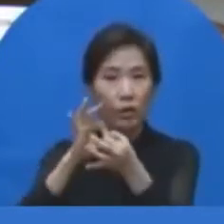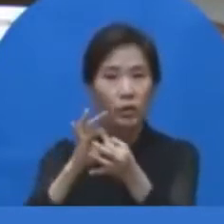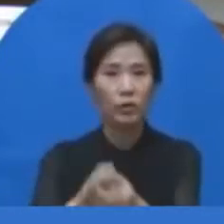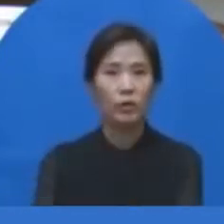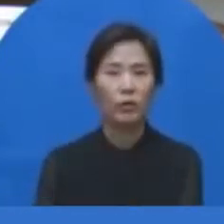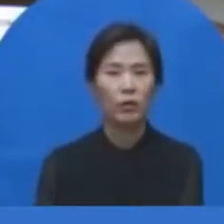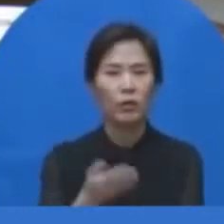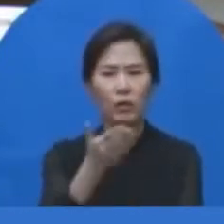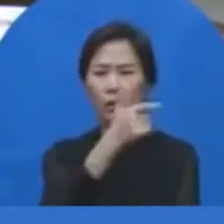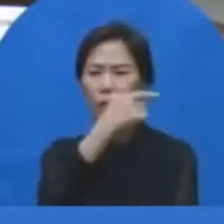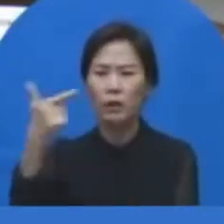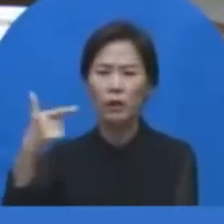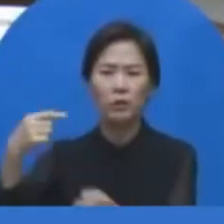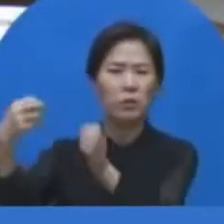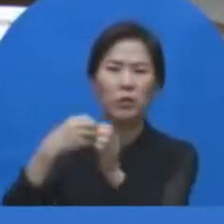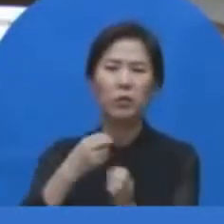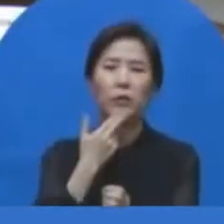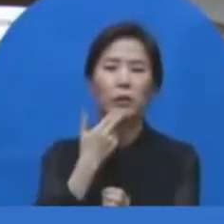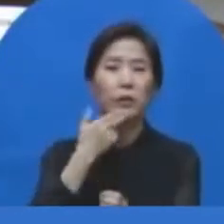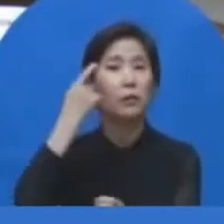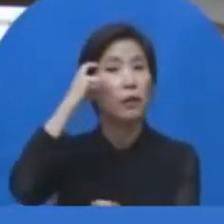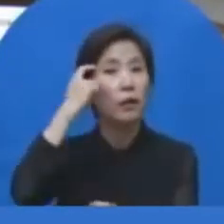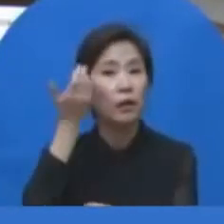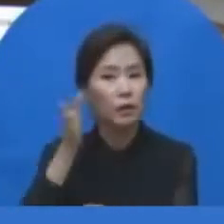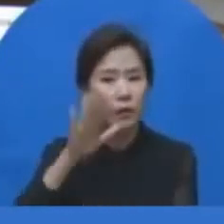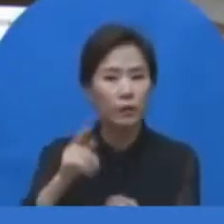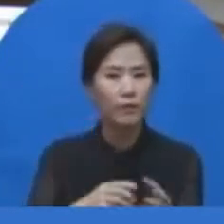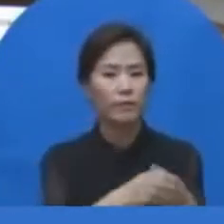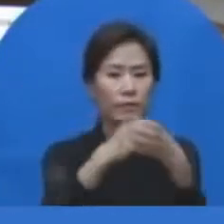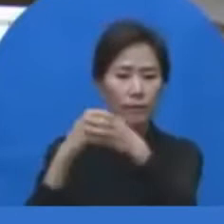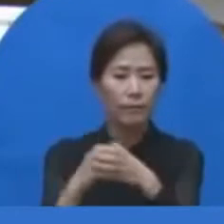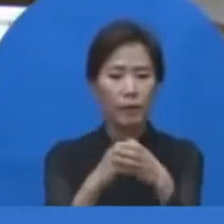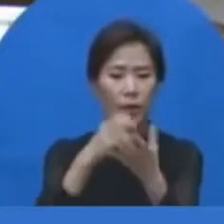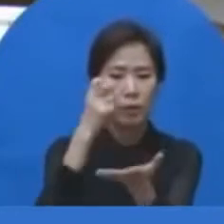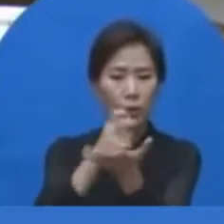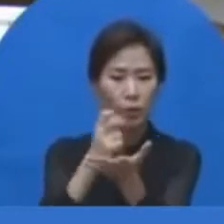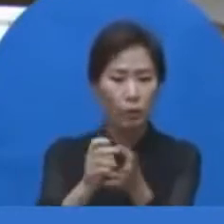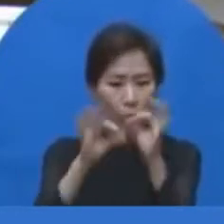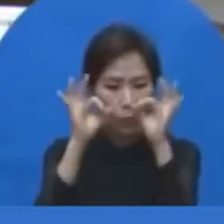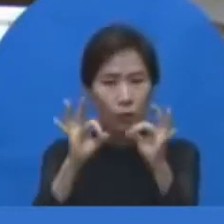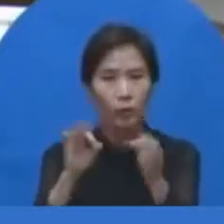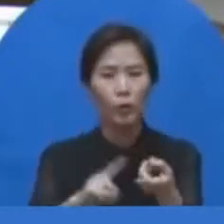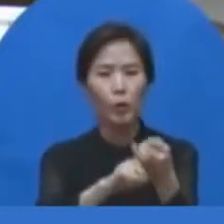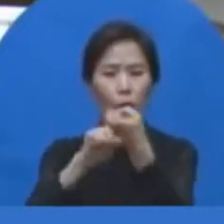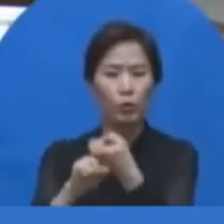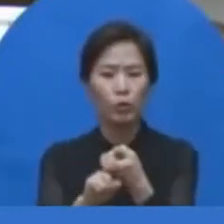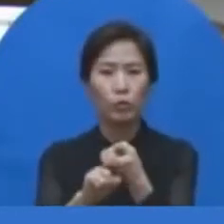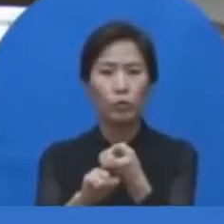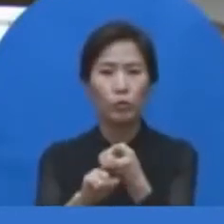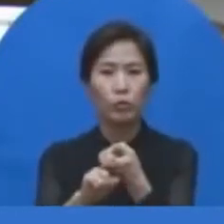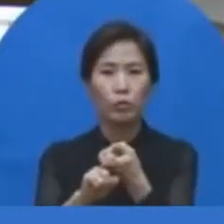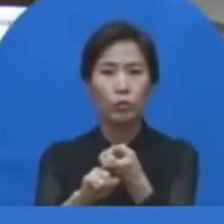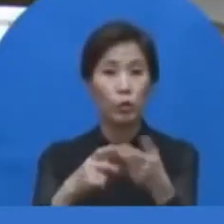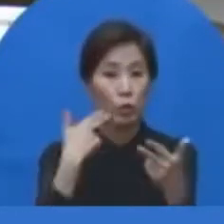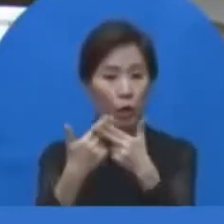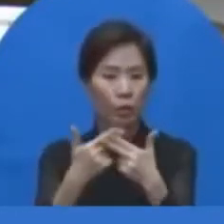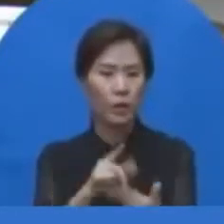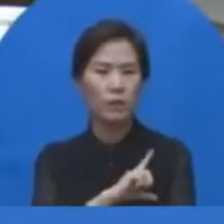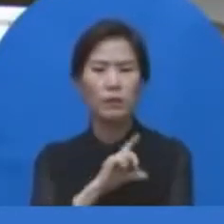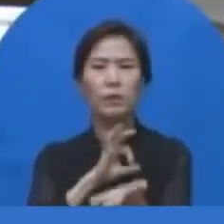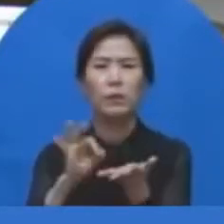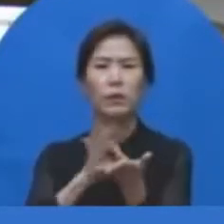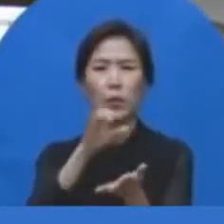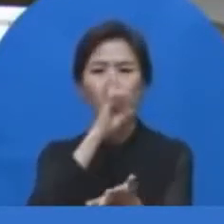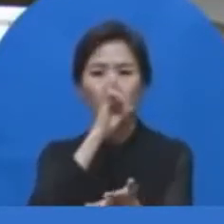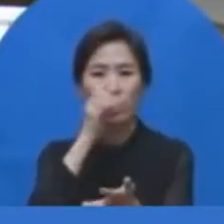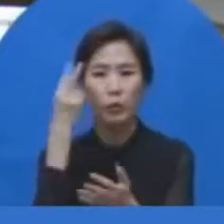하겠지만 단결권에서 보면 노동조합이라는 이름을 사용할 수 없고 노동조합 활동에 필수적인 전임자를 둘